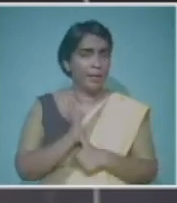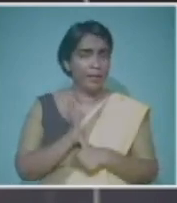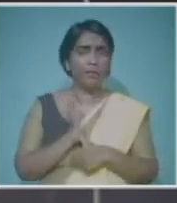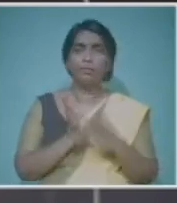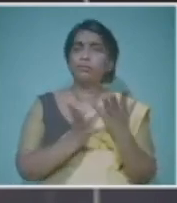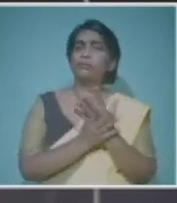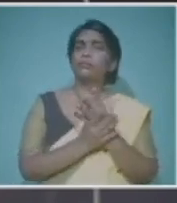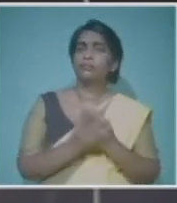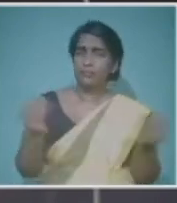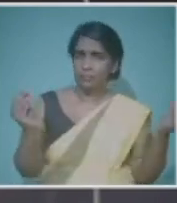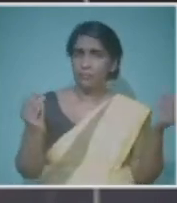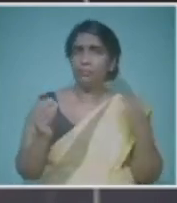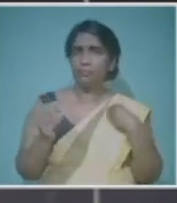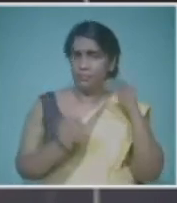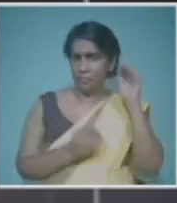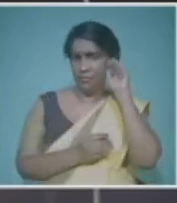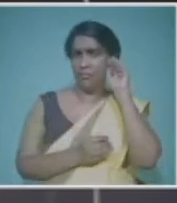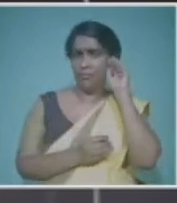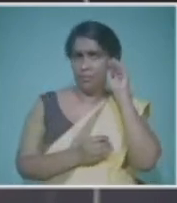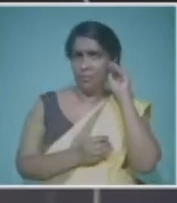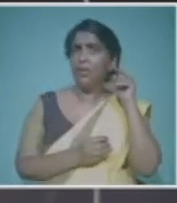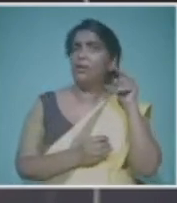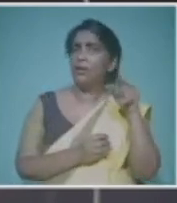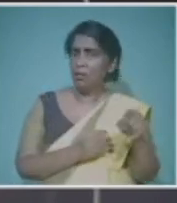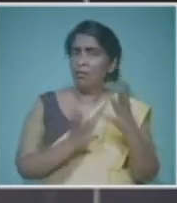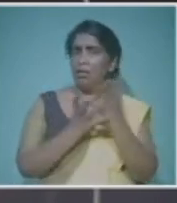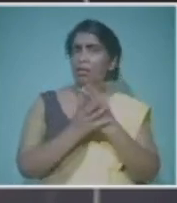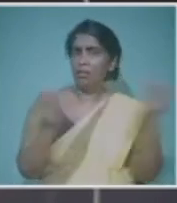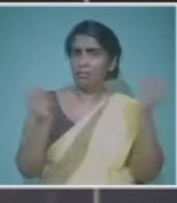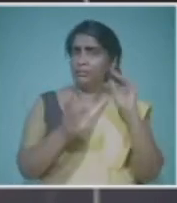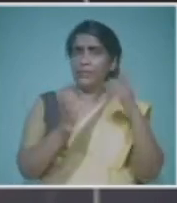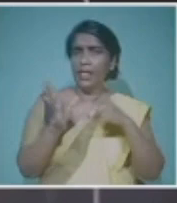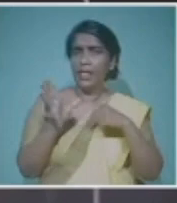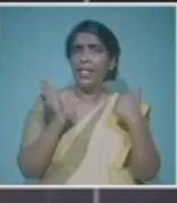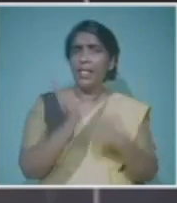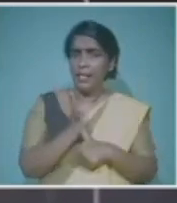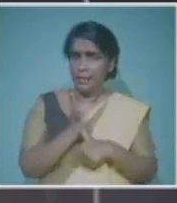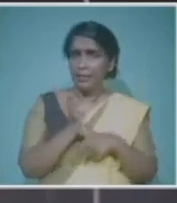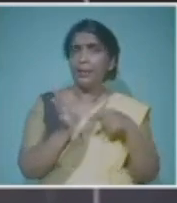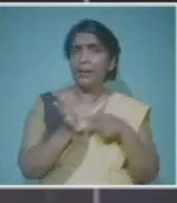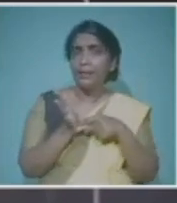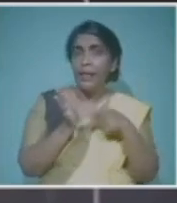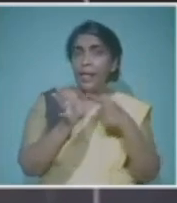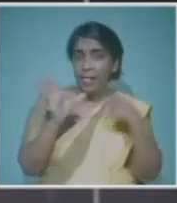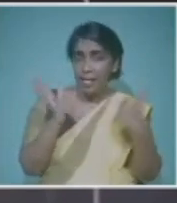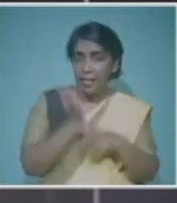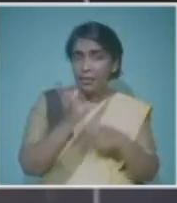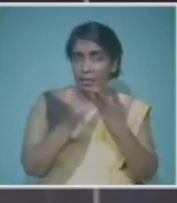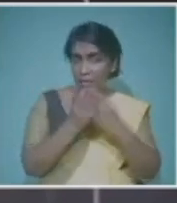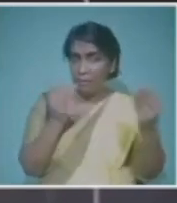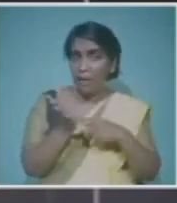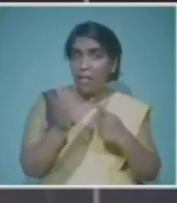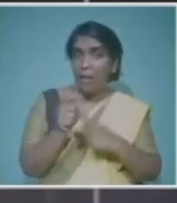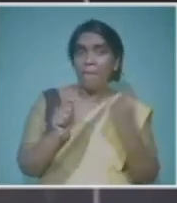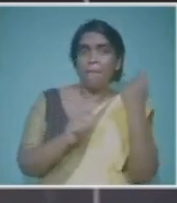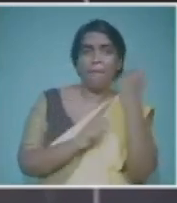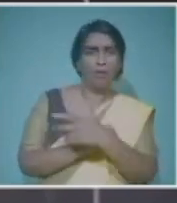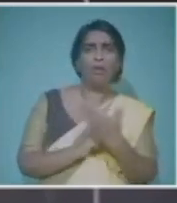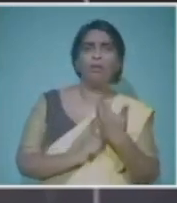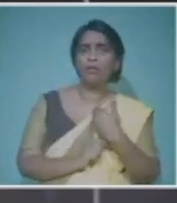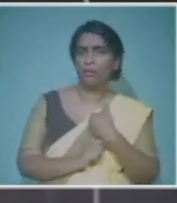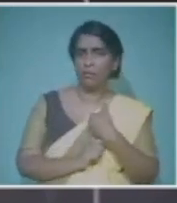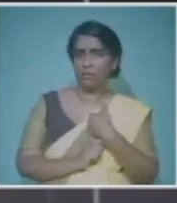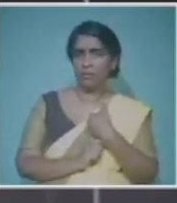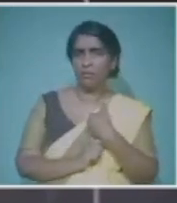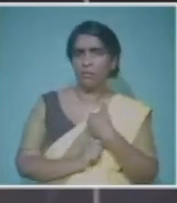නැති කරන්න යනවා කියලා තමයි අපිට ආරංචි. ඒතර ඒ නැති කරන්න යන පනතකින් තමයි මේක දෙන්න යන්නේ. ඒ කෙසේ වෙතත් අපි